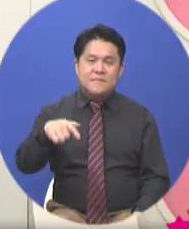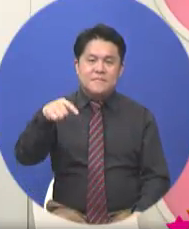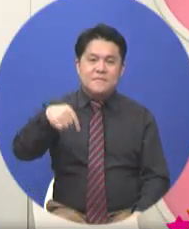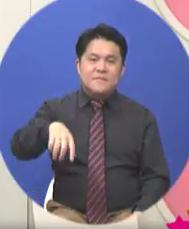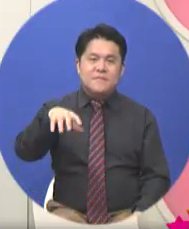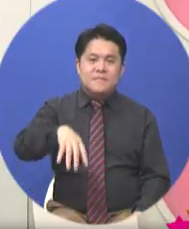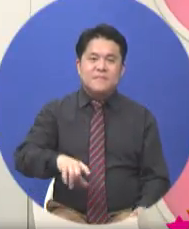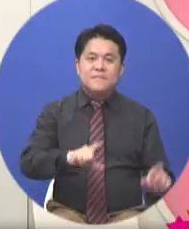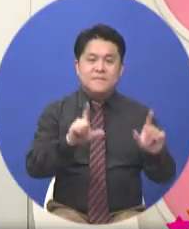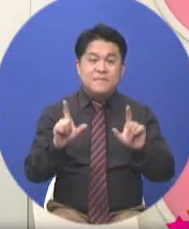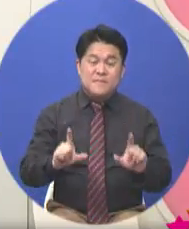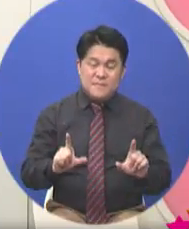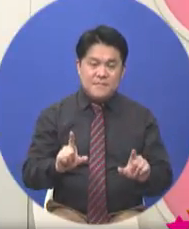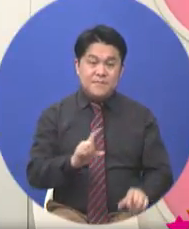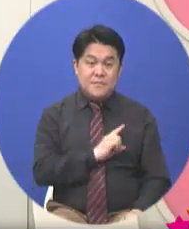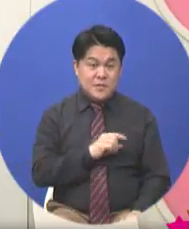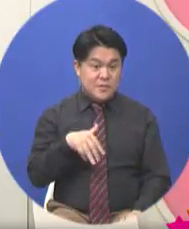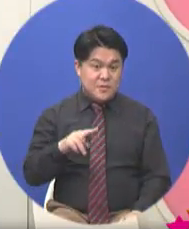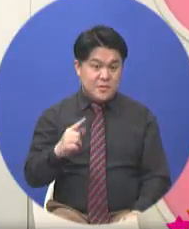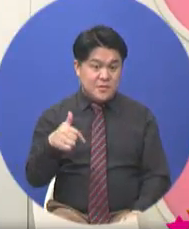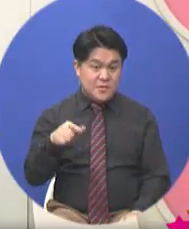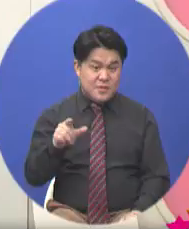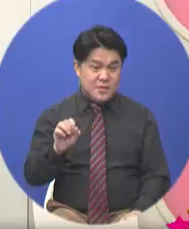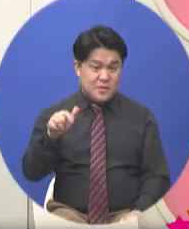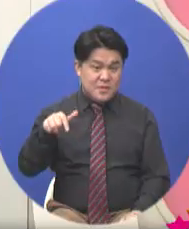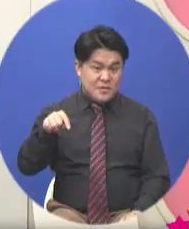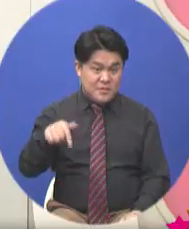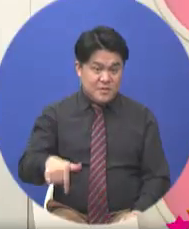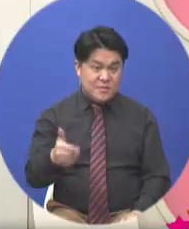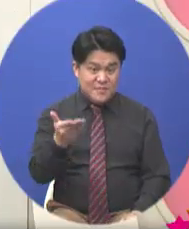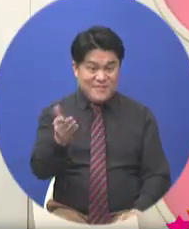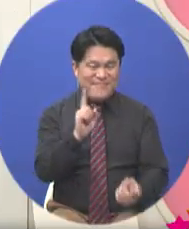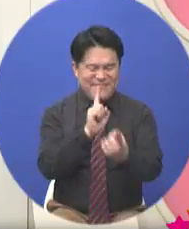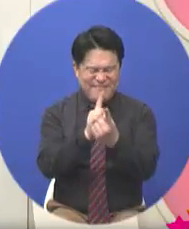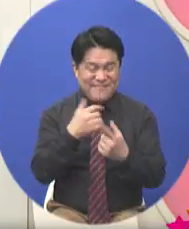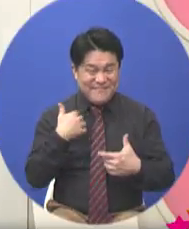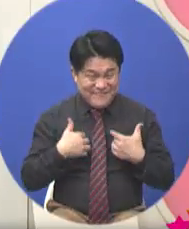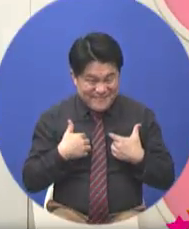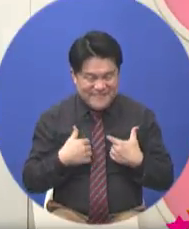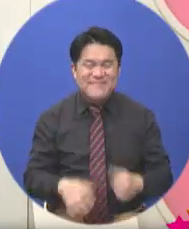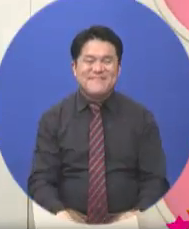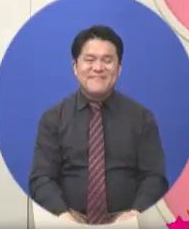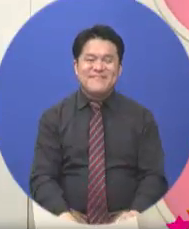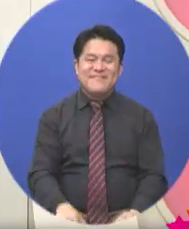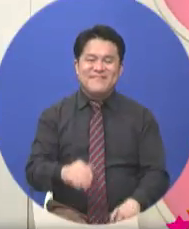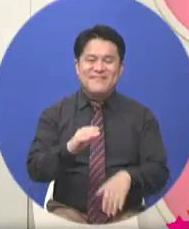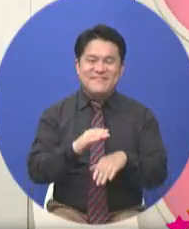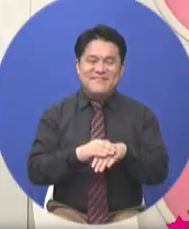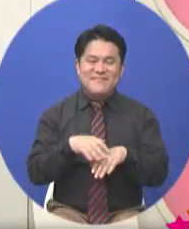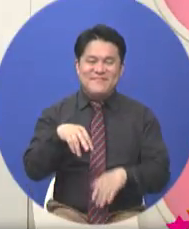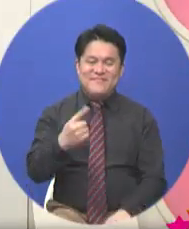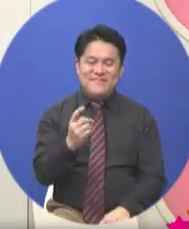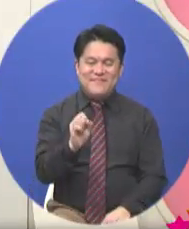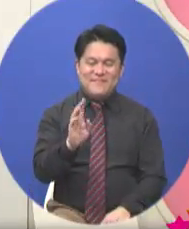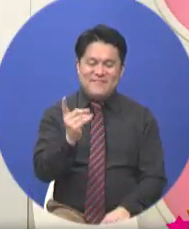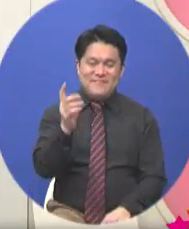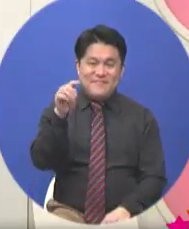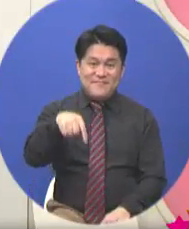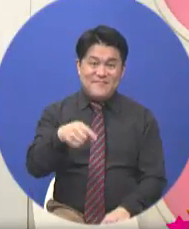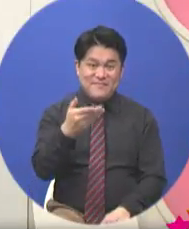네. 천강국님. 예. 네, 반갑습니다. 네, 손동수 선생님 안녕하세요.